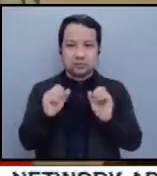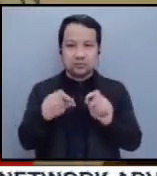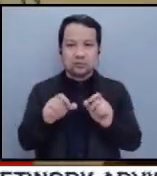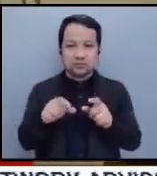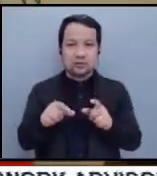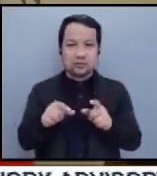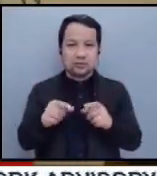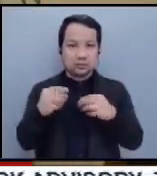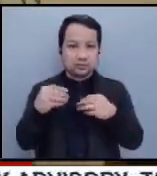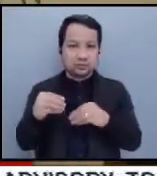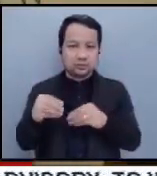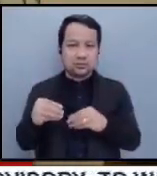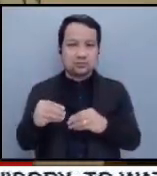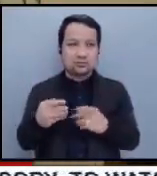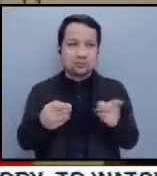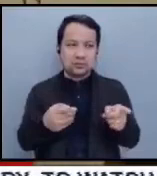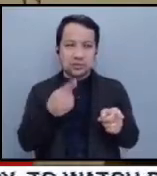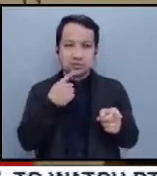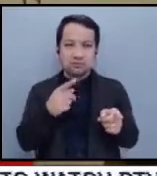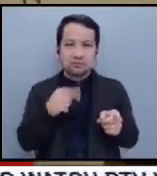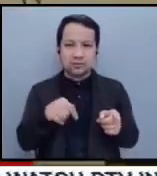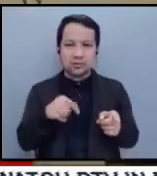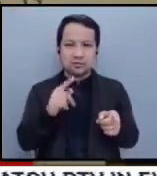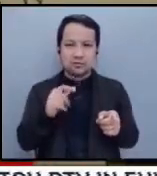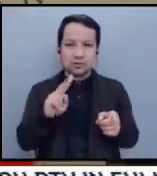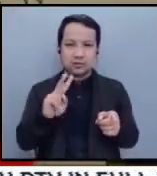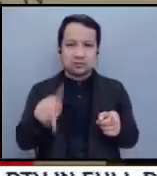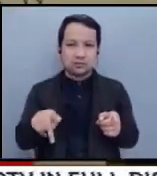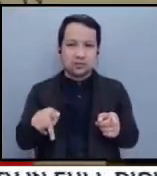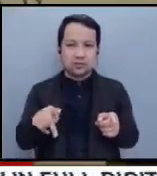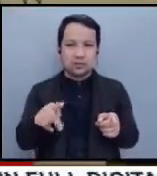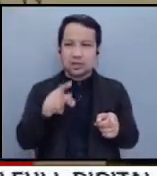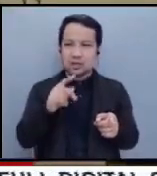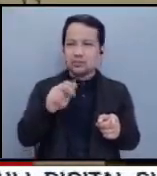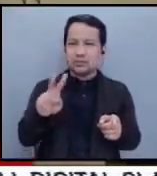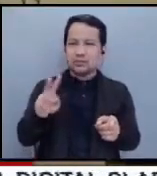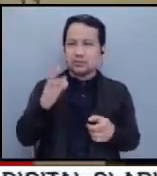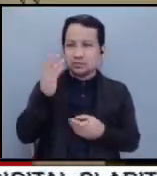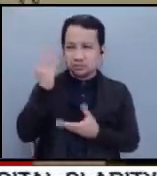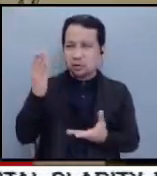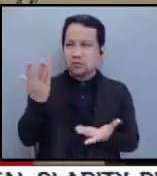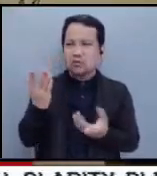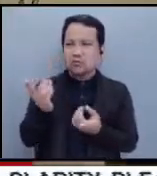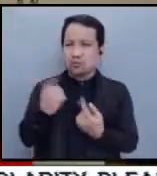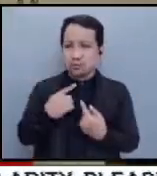palengke. Inaalam ng PTV News ang panig ng Manila LGU hinggil sa naturang issue.